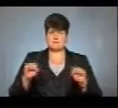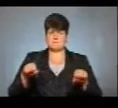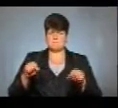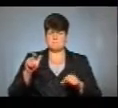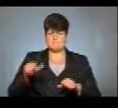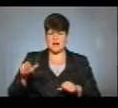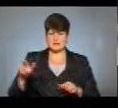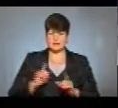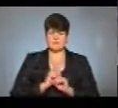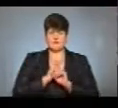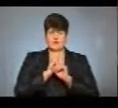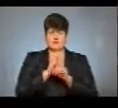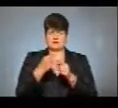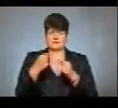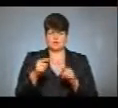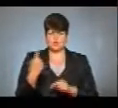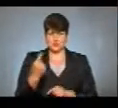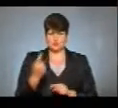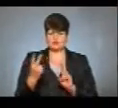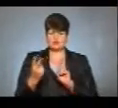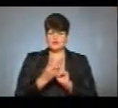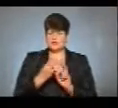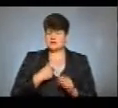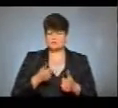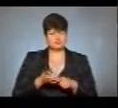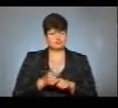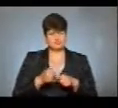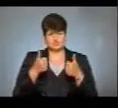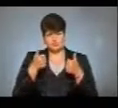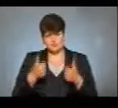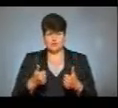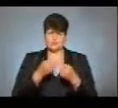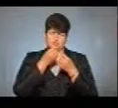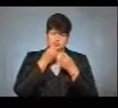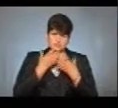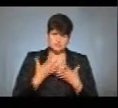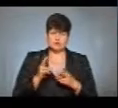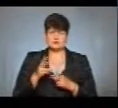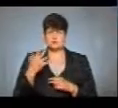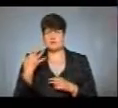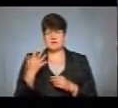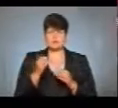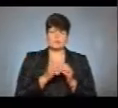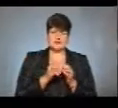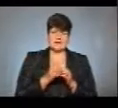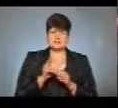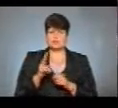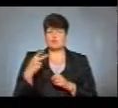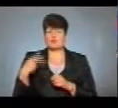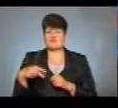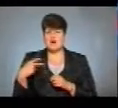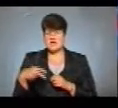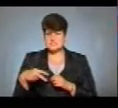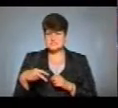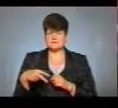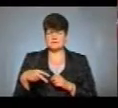проводжають до іншої області. Зустрічають нас дуже добре і на позитиві. Хто по 5, хто по 10, хто по 20, то